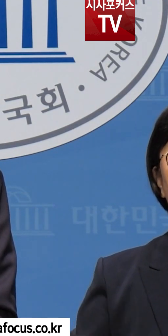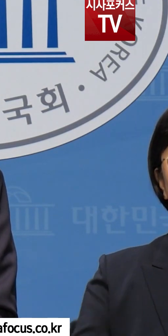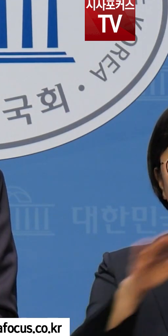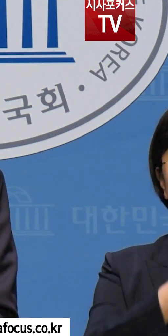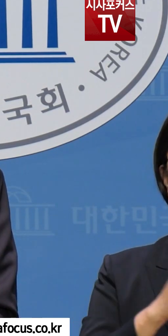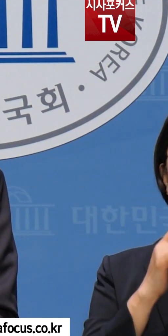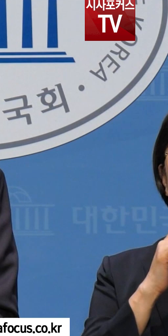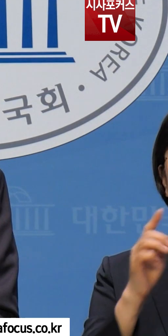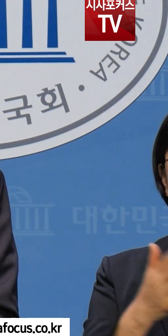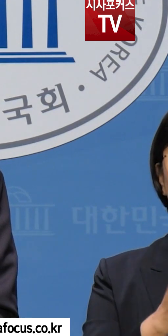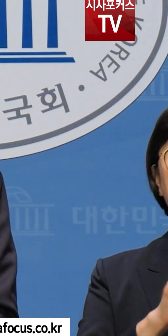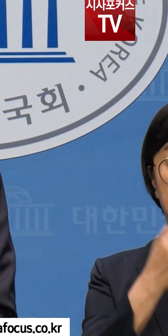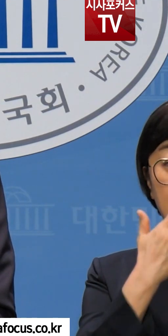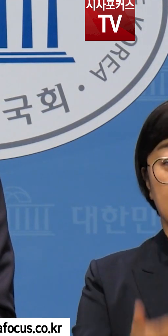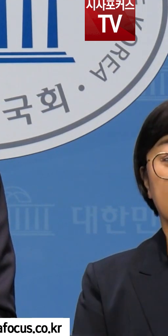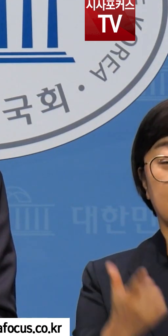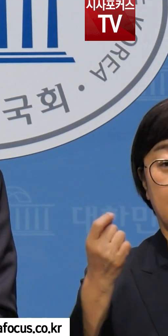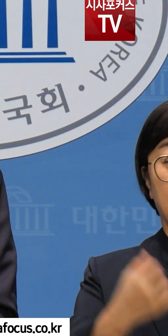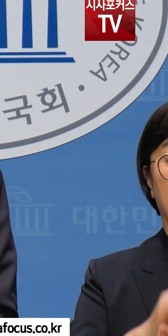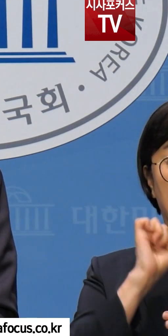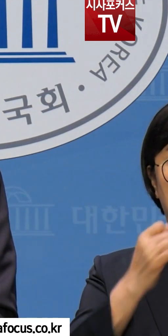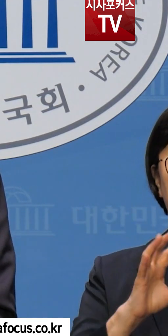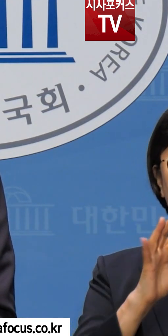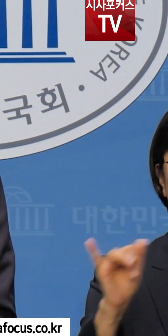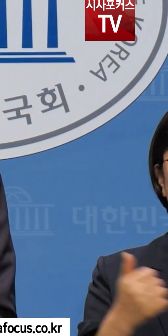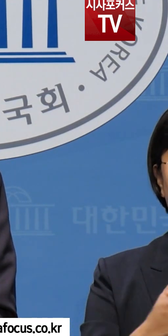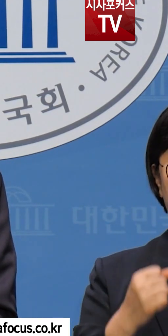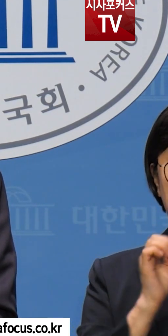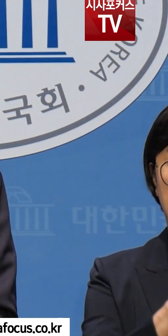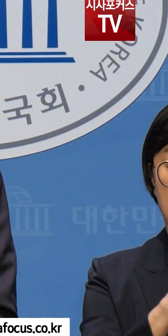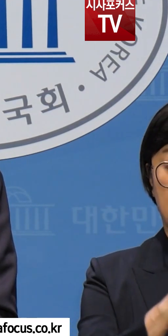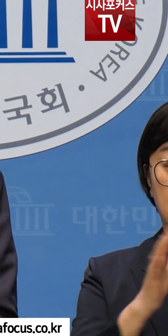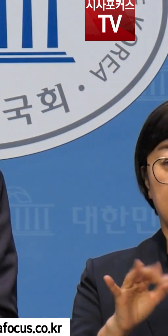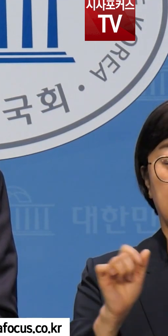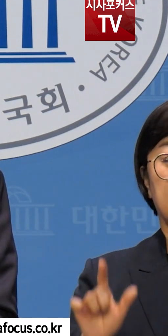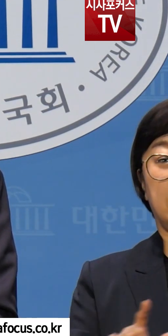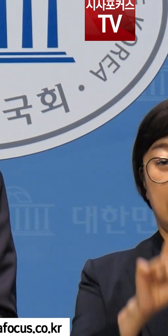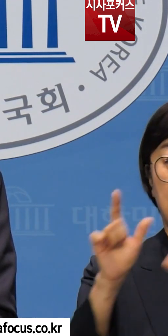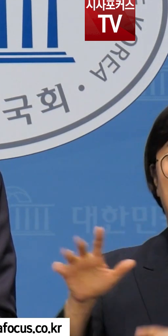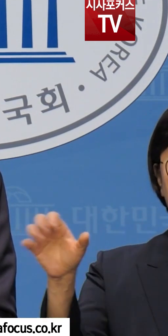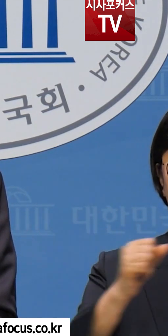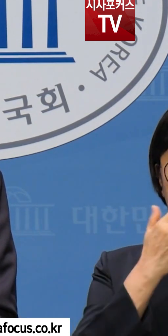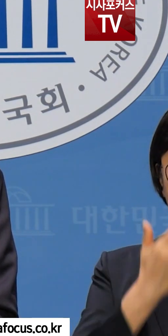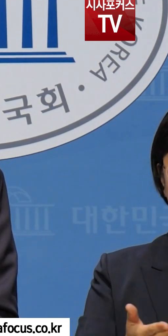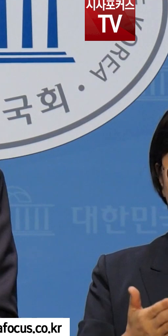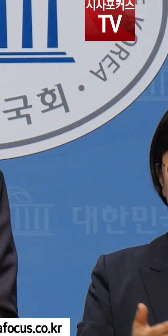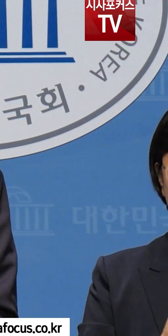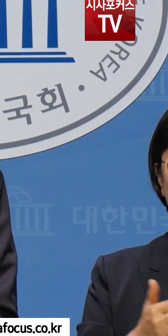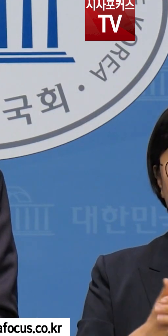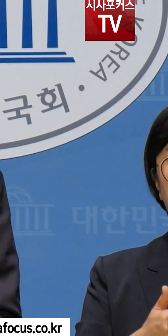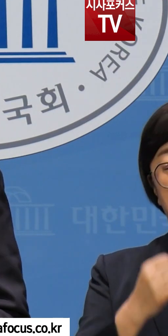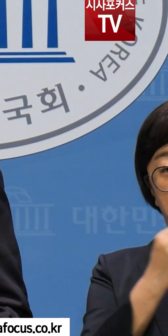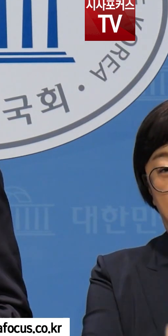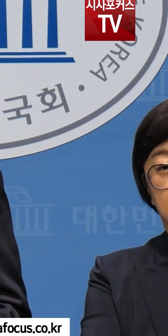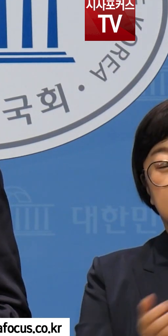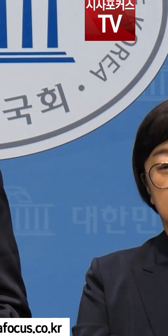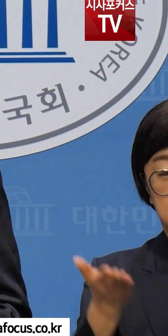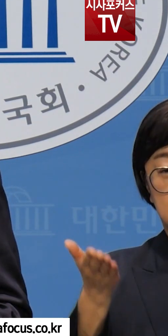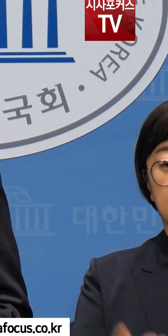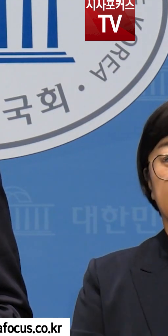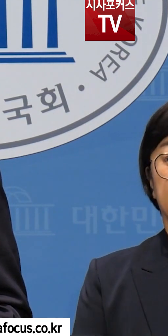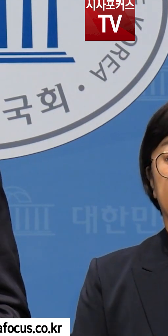저희는 그것마저 이해합니다. 어려운 국민에게 힘이 될 수 있는 민생 예산만 확보된다면 그처럼 공치사